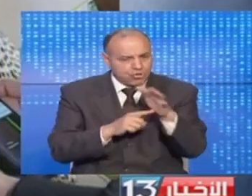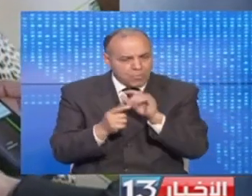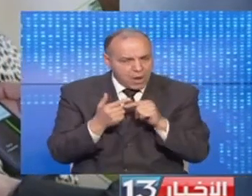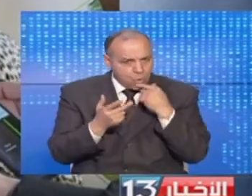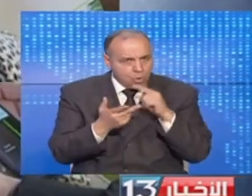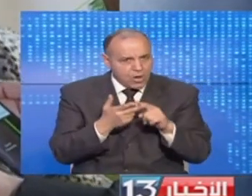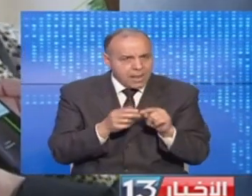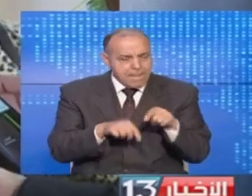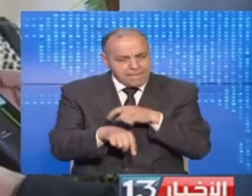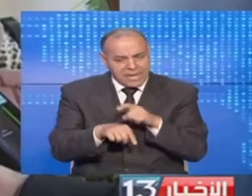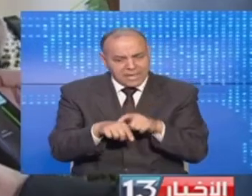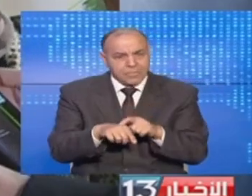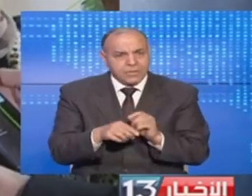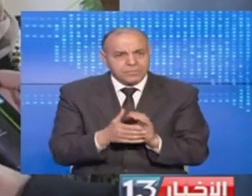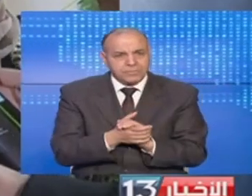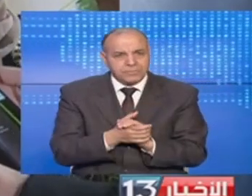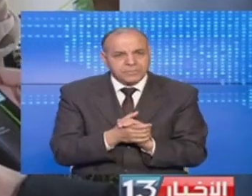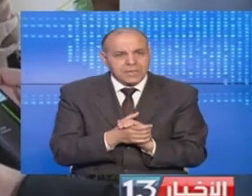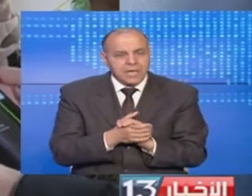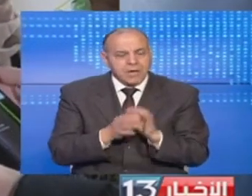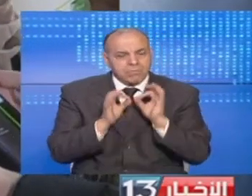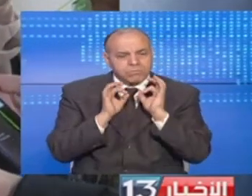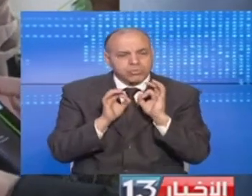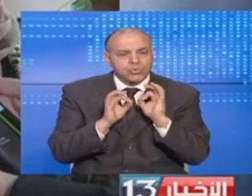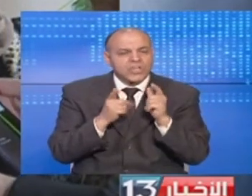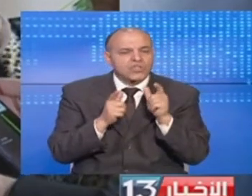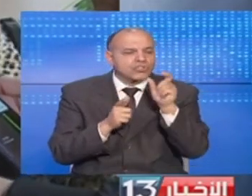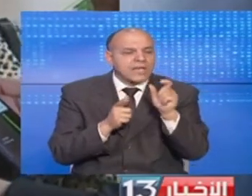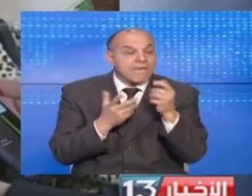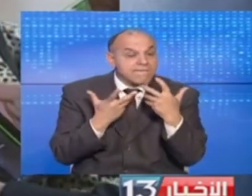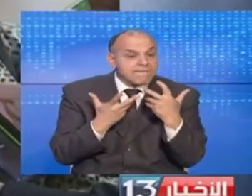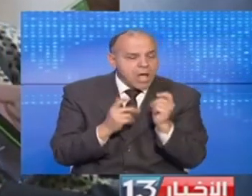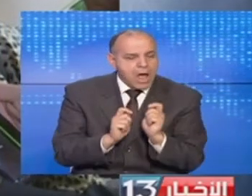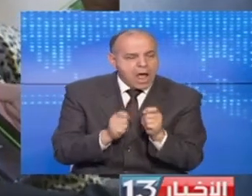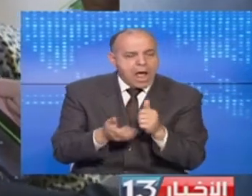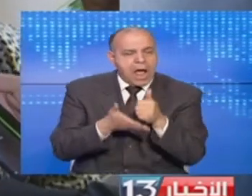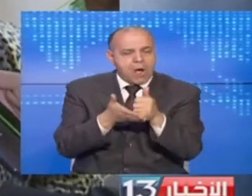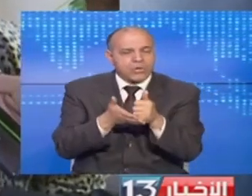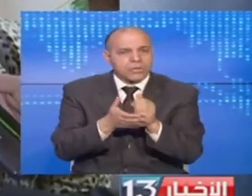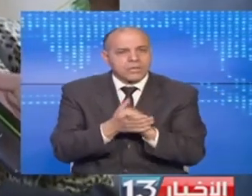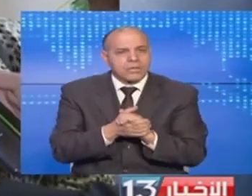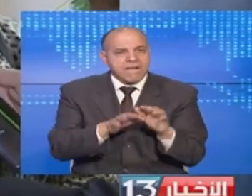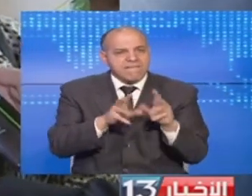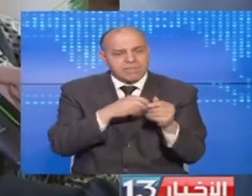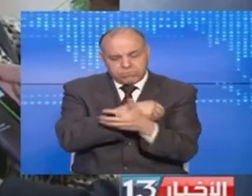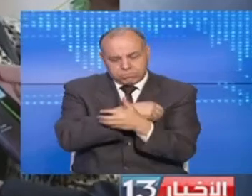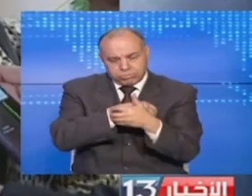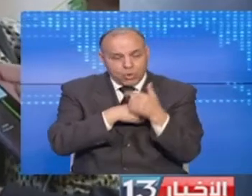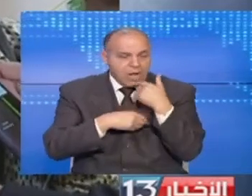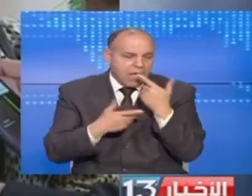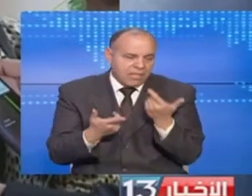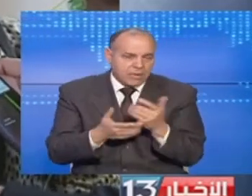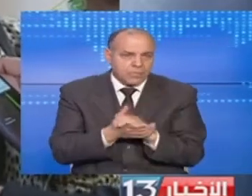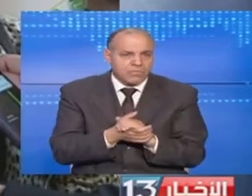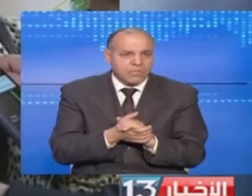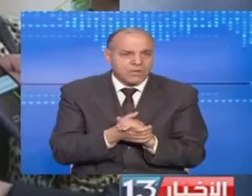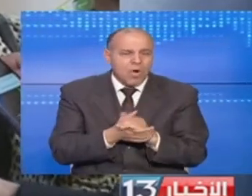بالبلديه يكون يستحقها اكثر من الاخر هي مثل ما قلت